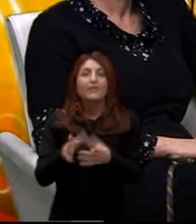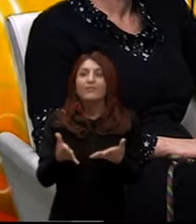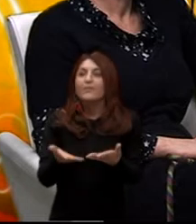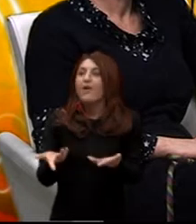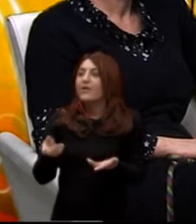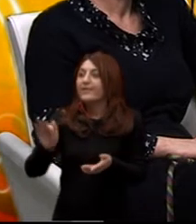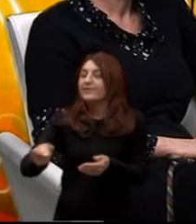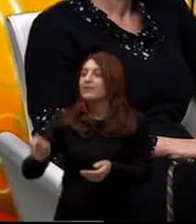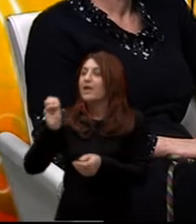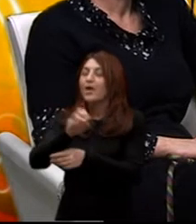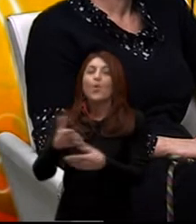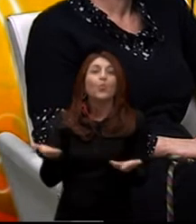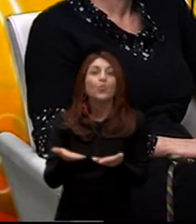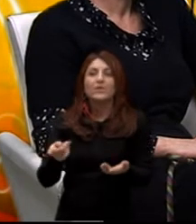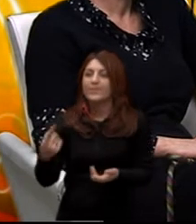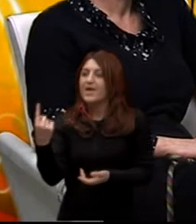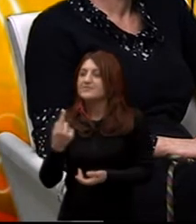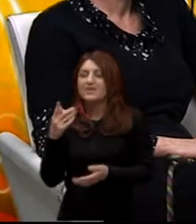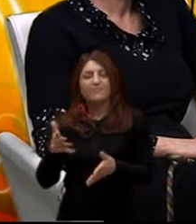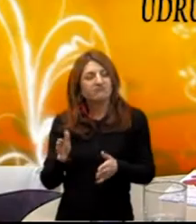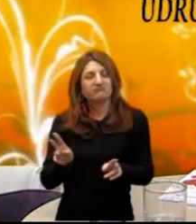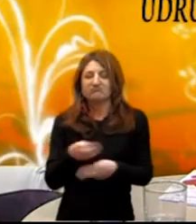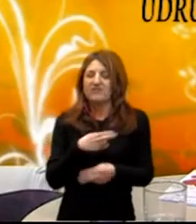mladim osobama, a ne mogu ih same ostaviti. A nisu